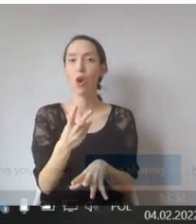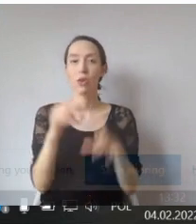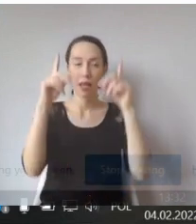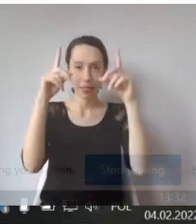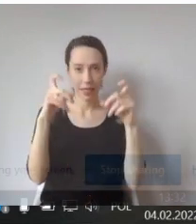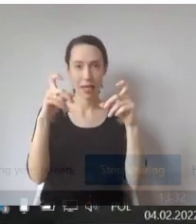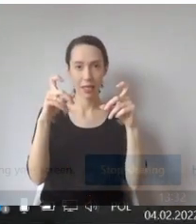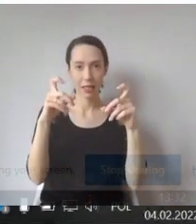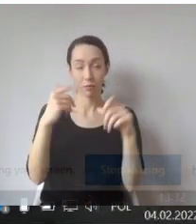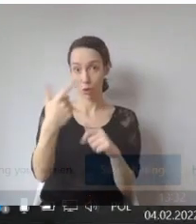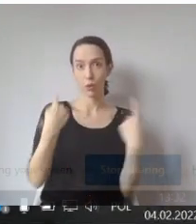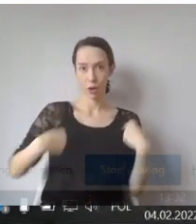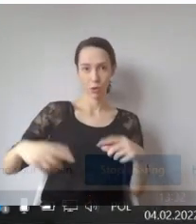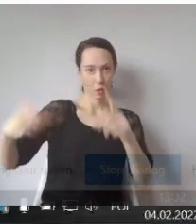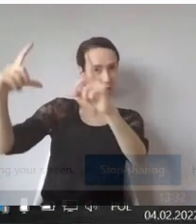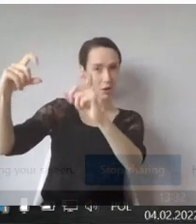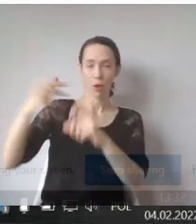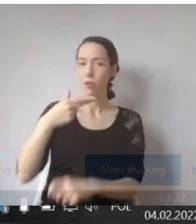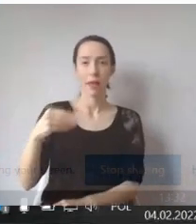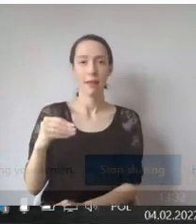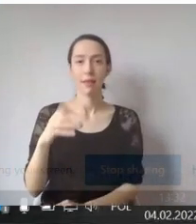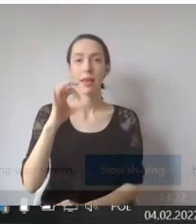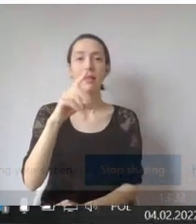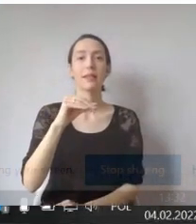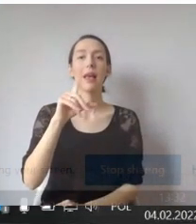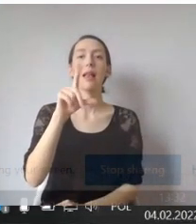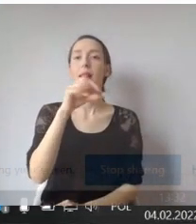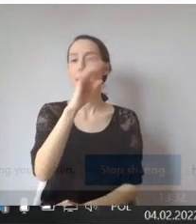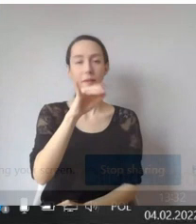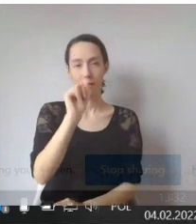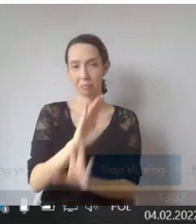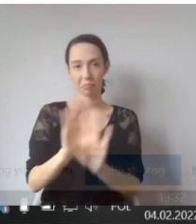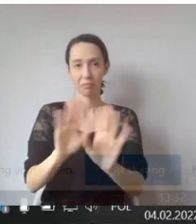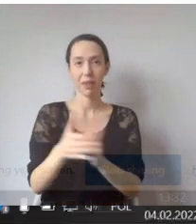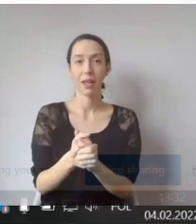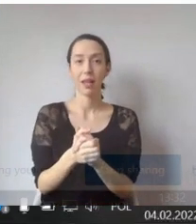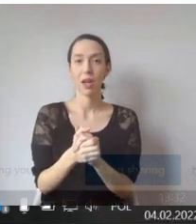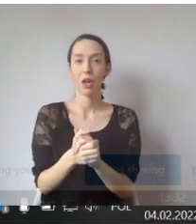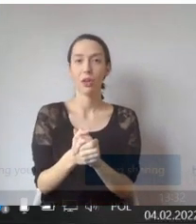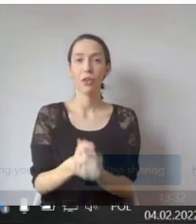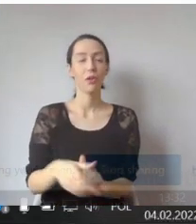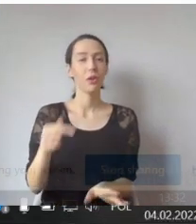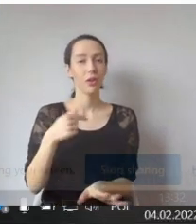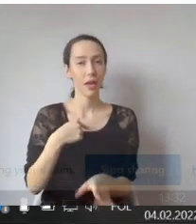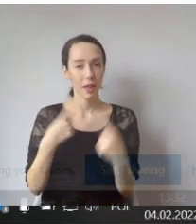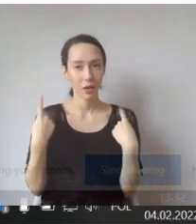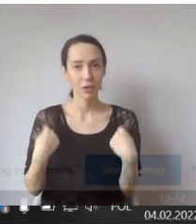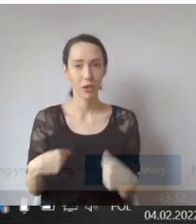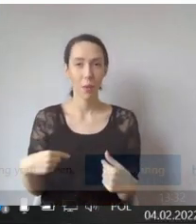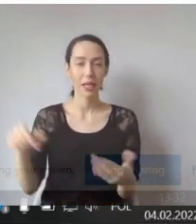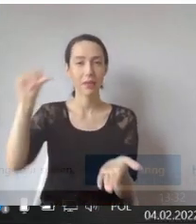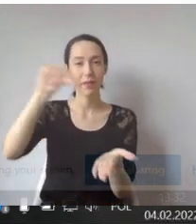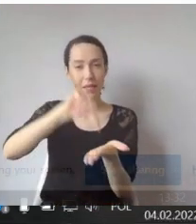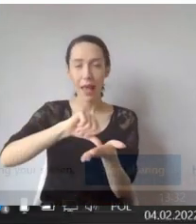co jest najważniejsze, to to, że to Wy jesteście w centrum, tak? Że to Wy powinniście być w centrum i że to Wy